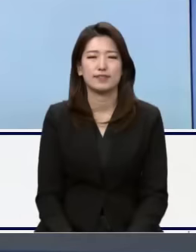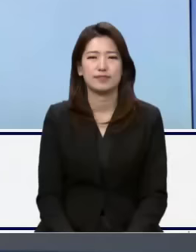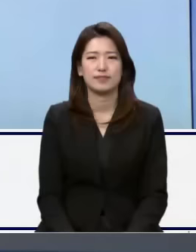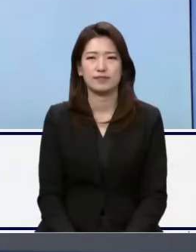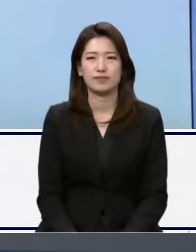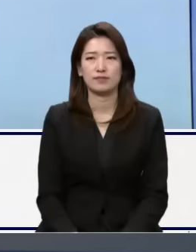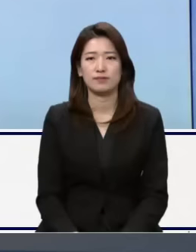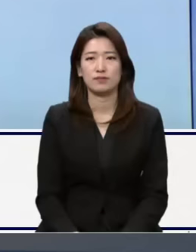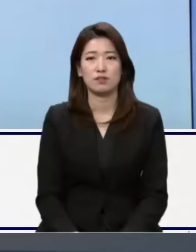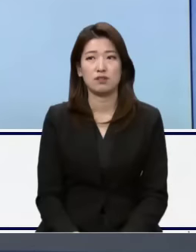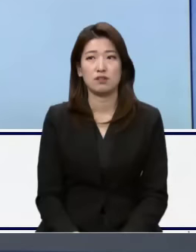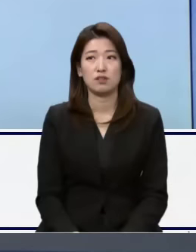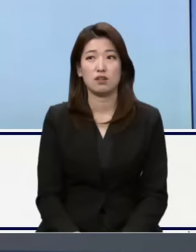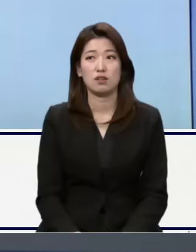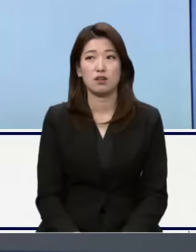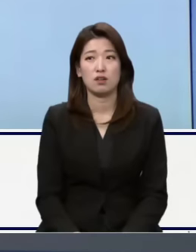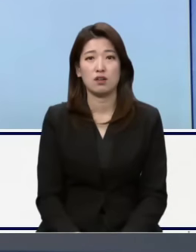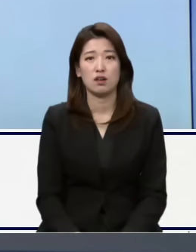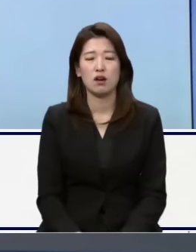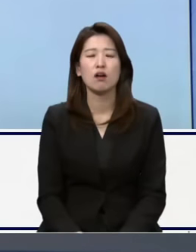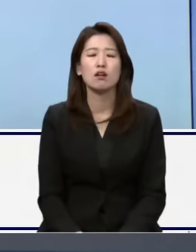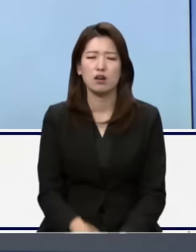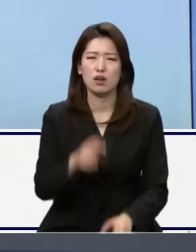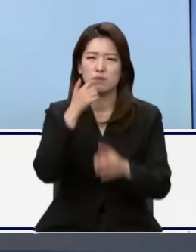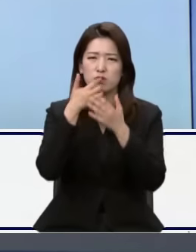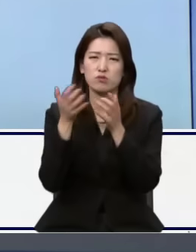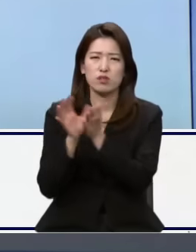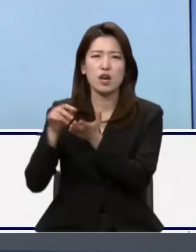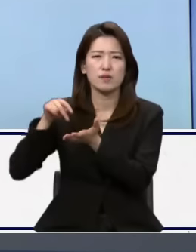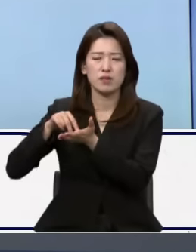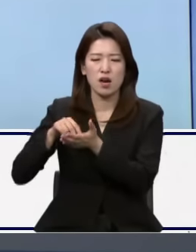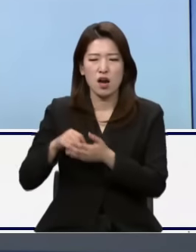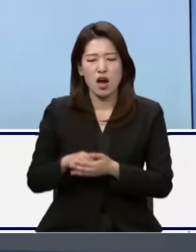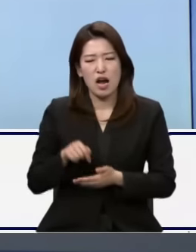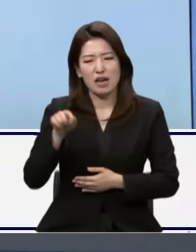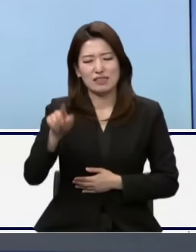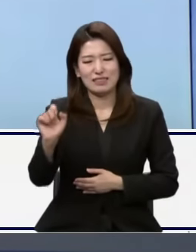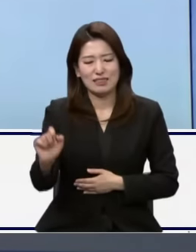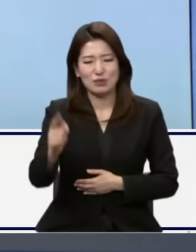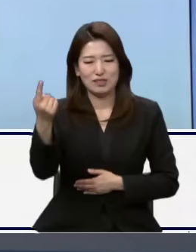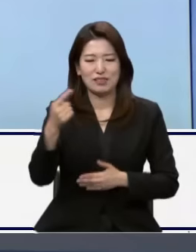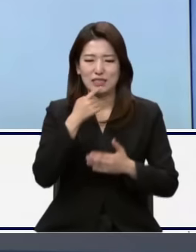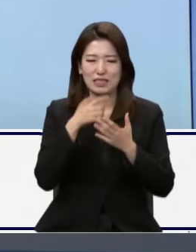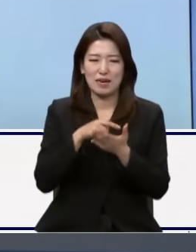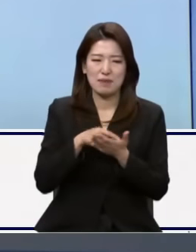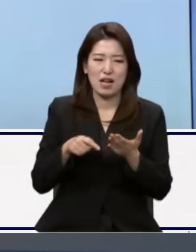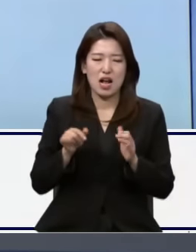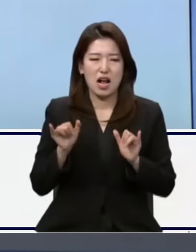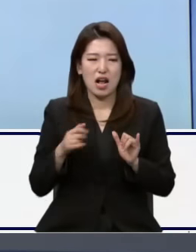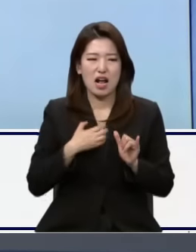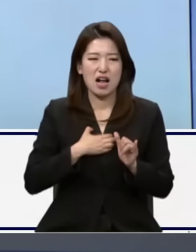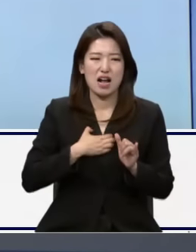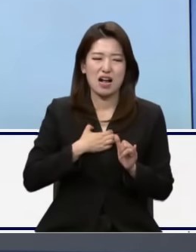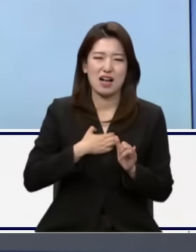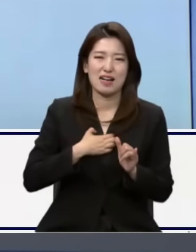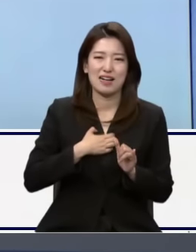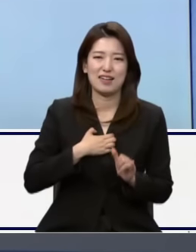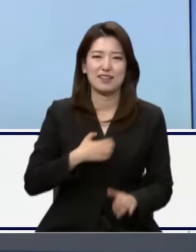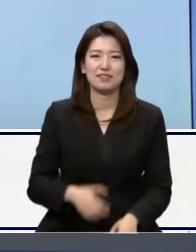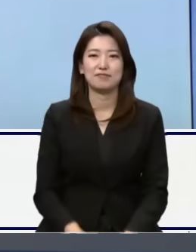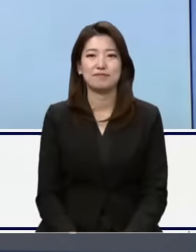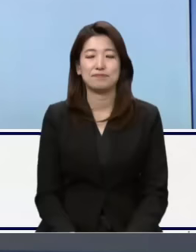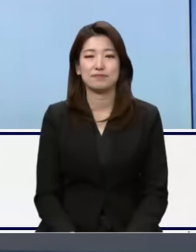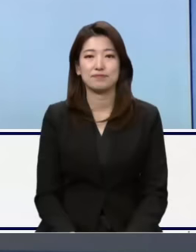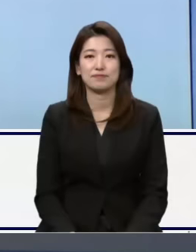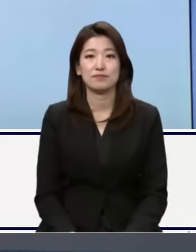사실이 부분은 민주당 입장에서는 좀 악재가 될 수밖에 없는 지금 그런 상황인 건데 사실 김준혁 후보보다요 앞서서